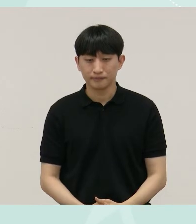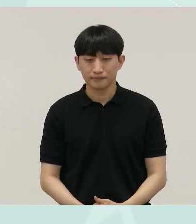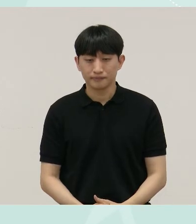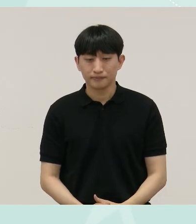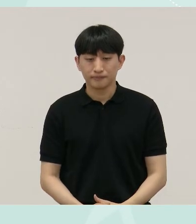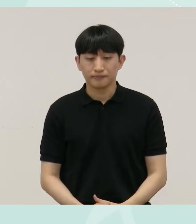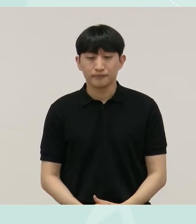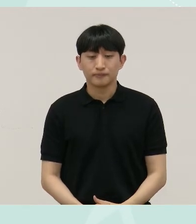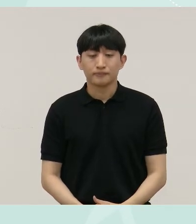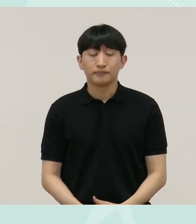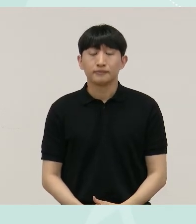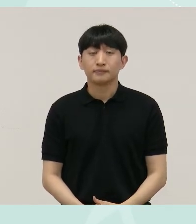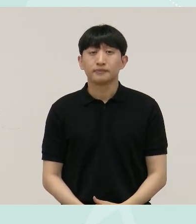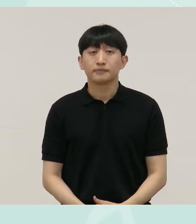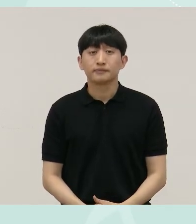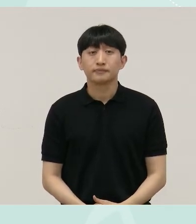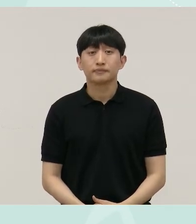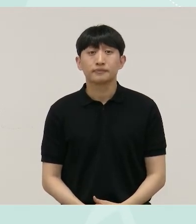네, 이렇게